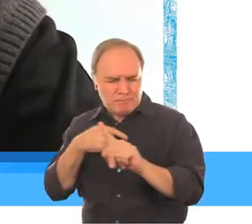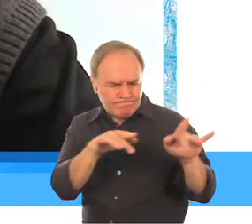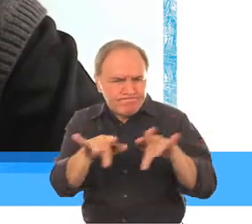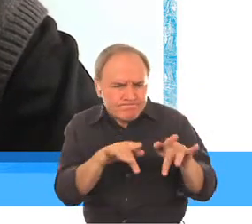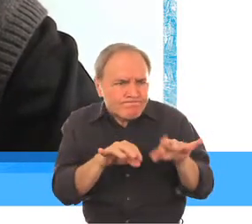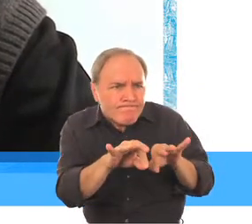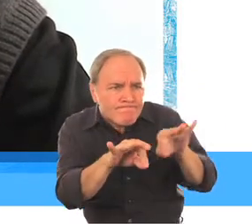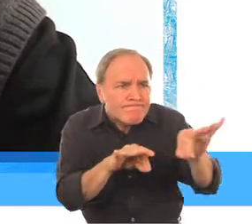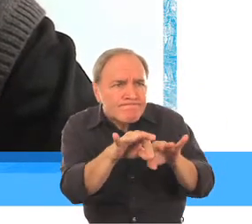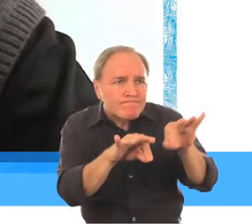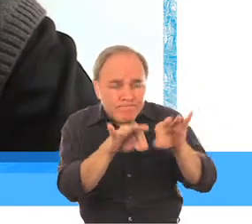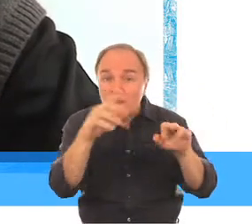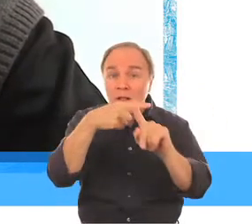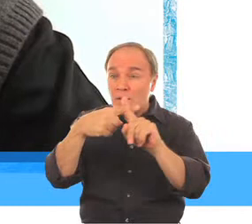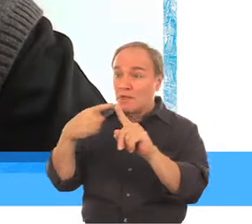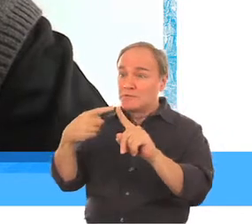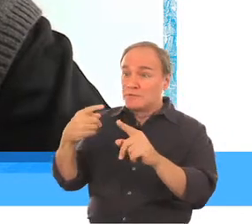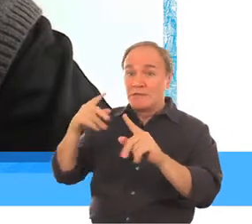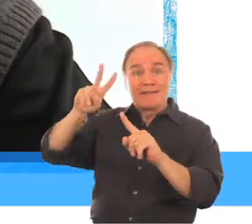pour la chanson.